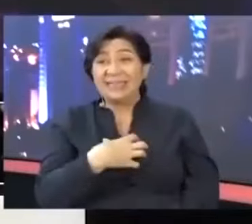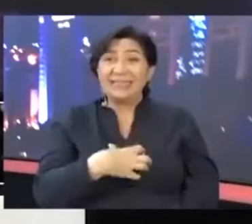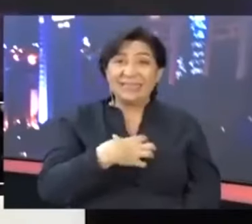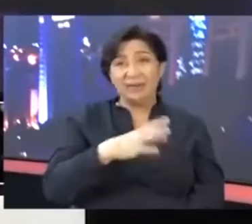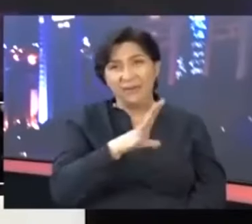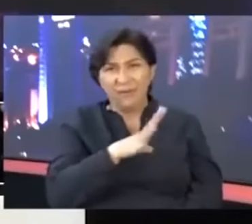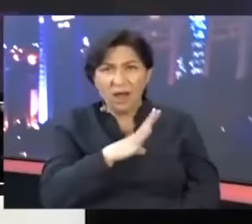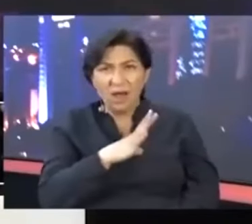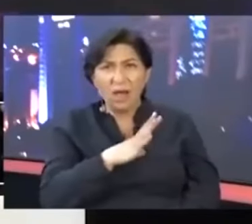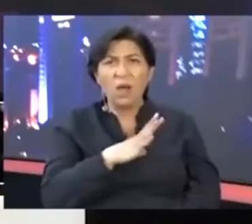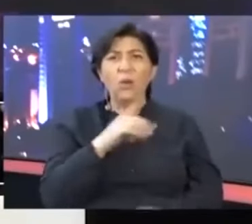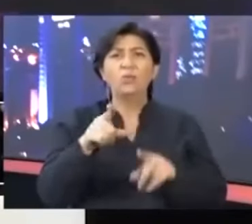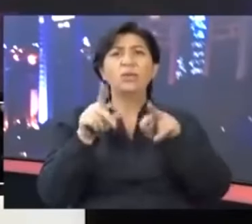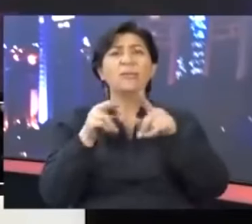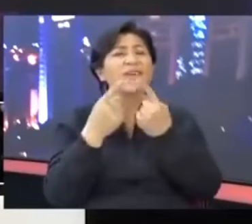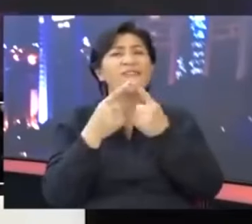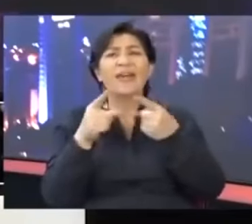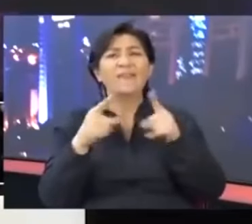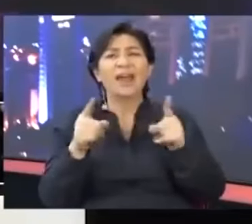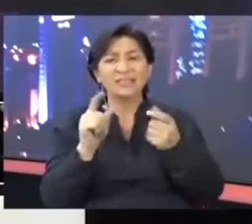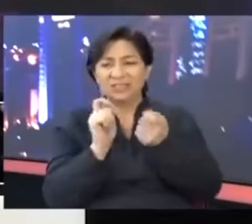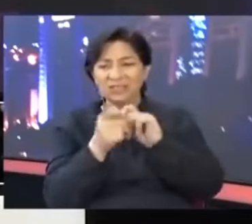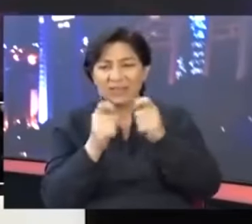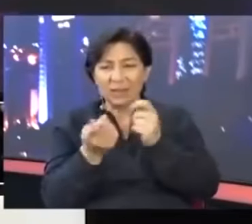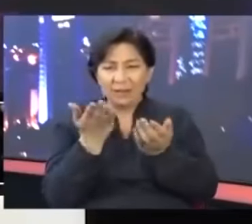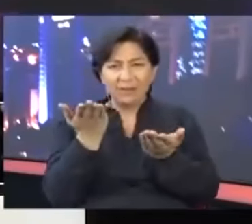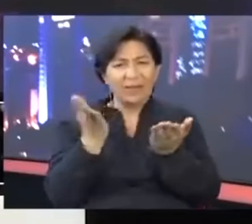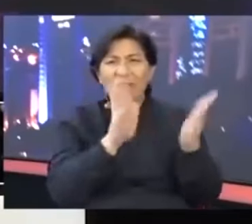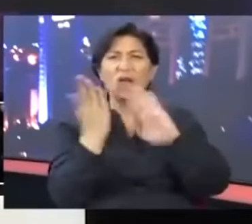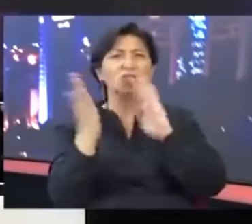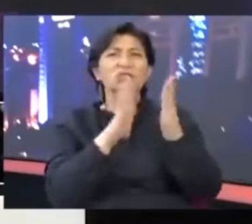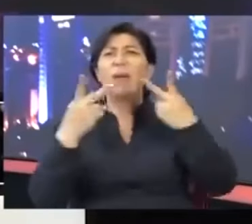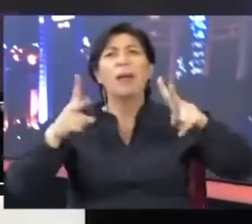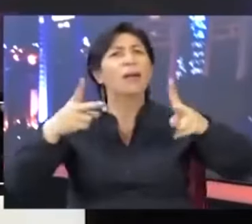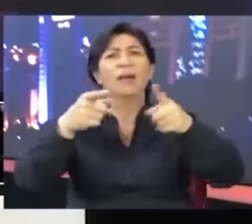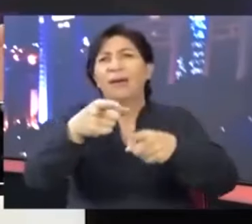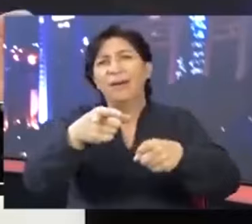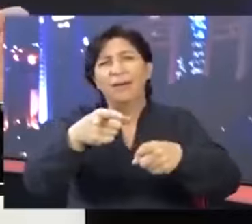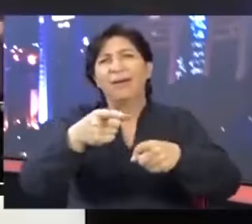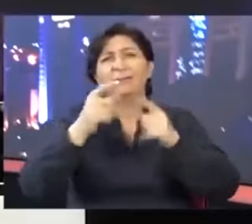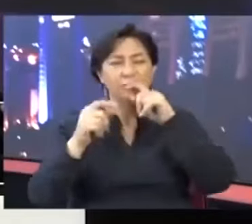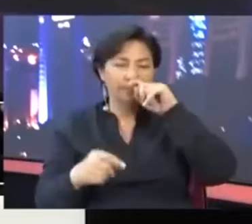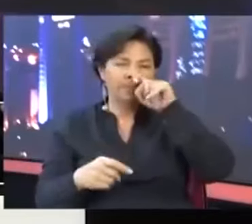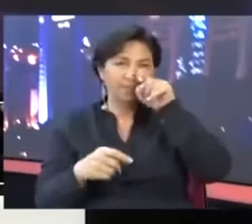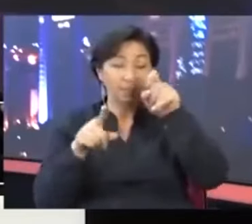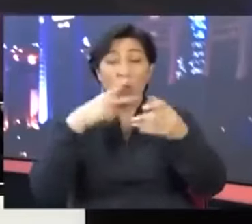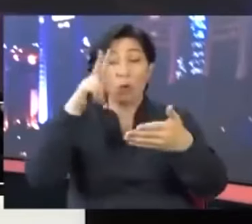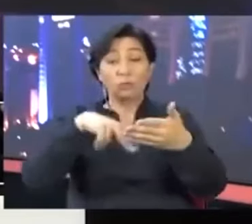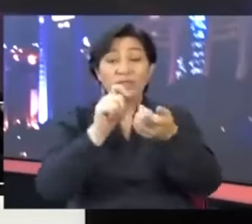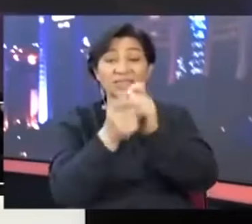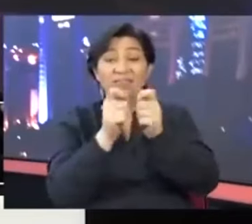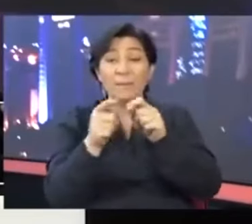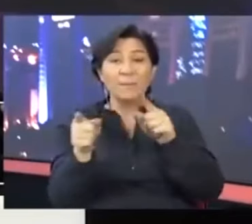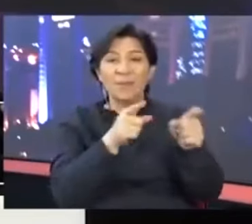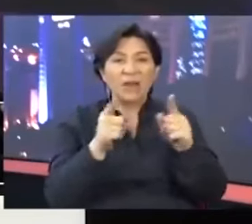ediyoruz Bazen bu şekilde farklı çevirileri kıyaslama imkanımız var kıyaslayarak Genelde Aslında bu okuduğumuz çevirilerin